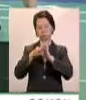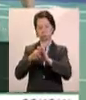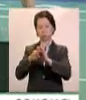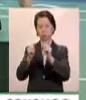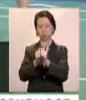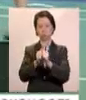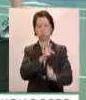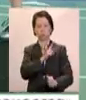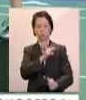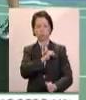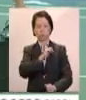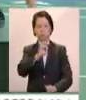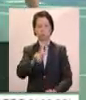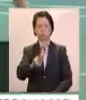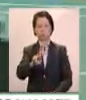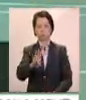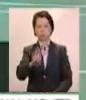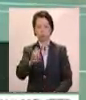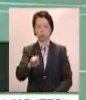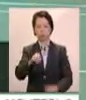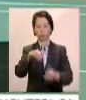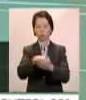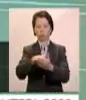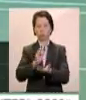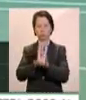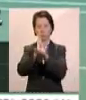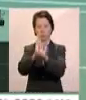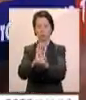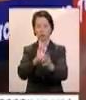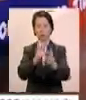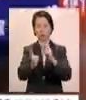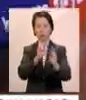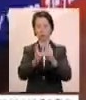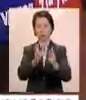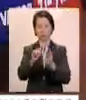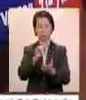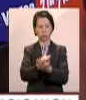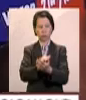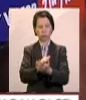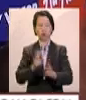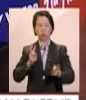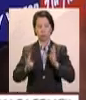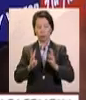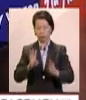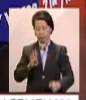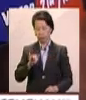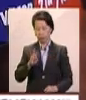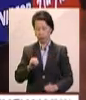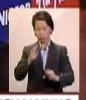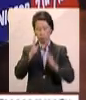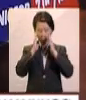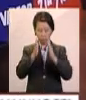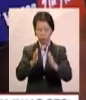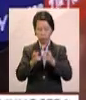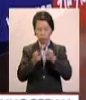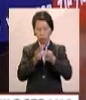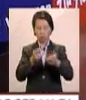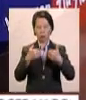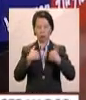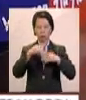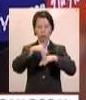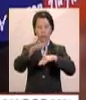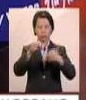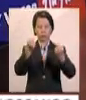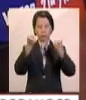kepada Kementerian Belia dan Sukan KBS dalam membantu beregu berkenaan. Walaupun BAM kini menumpukan kepada usaha melahirkan